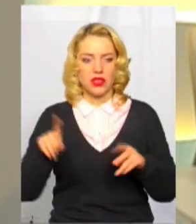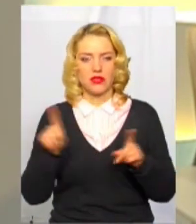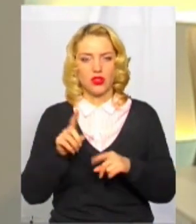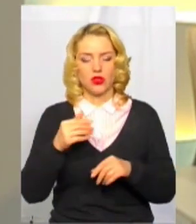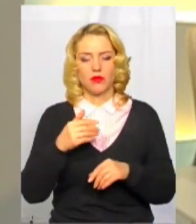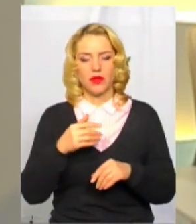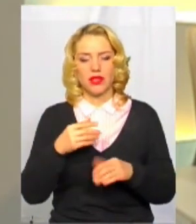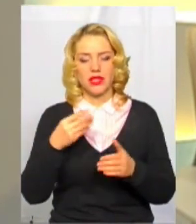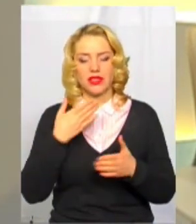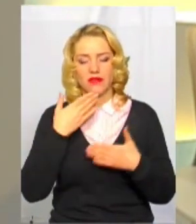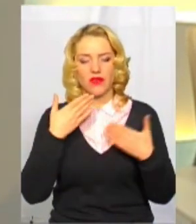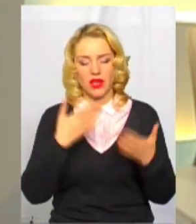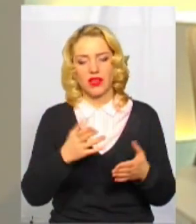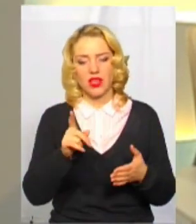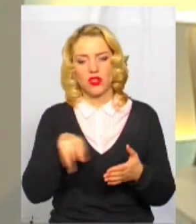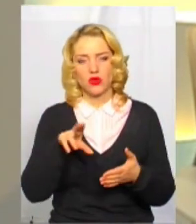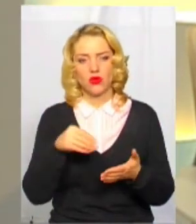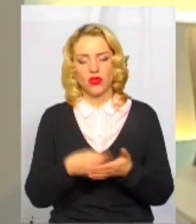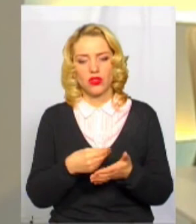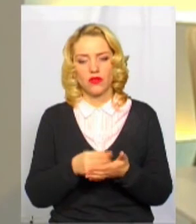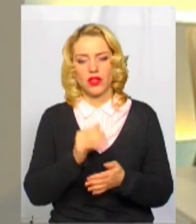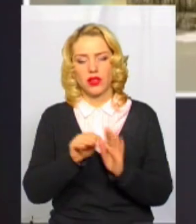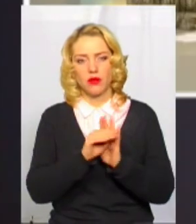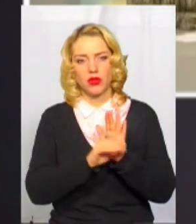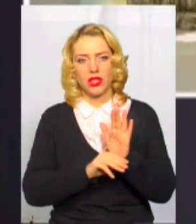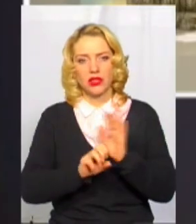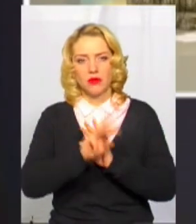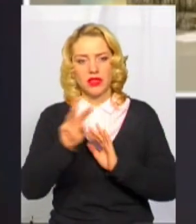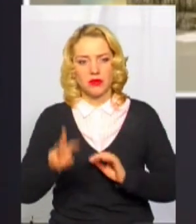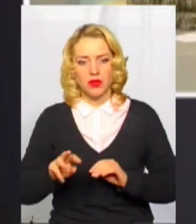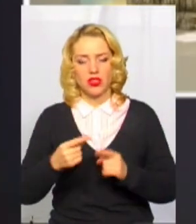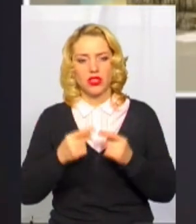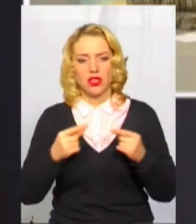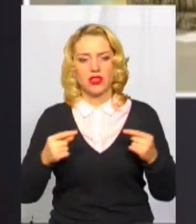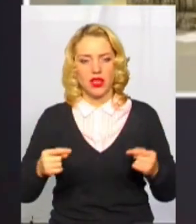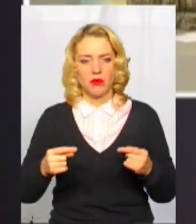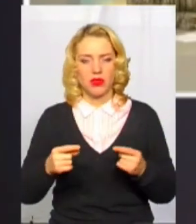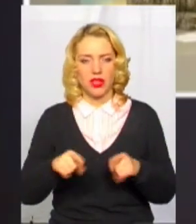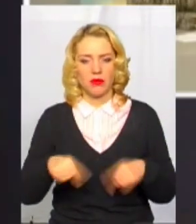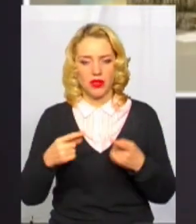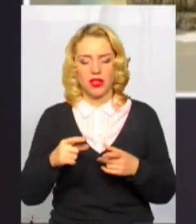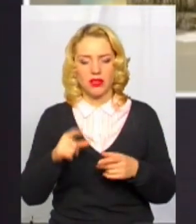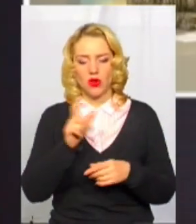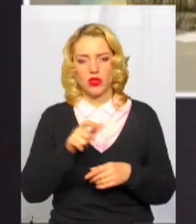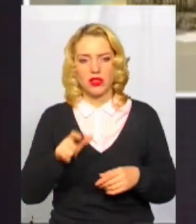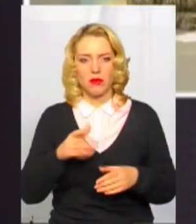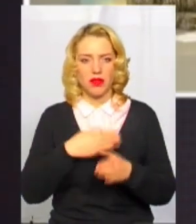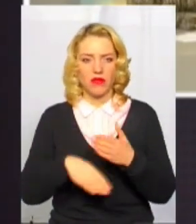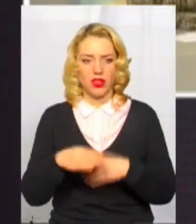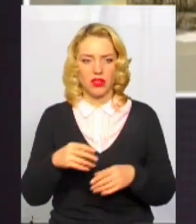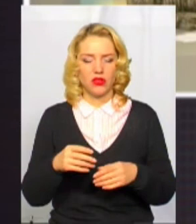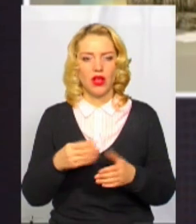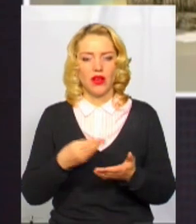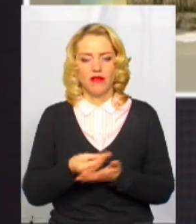щоб фінансування програми забезпечення засобами реабілітації пересування осіб з інвалідністю фінансували, хоча